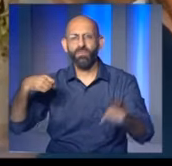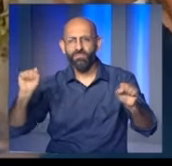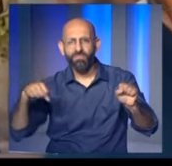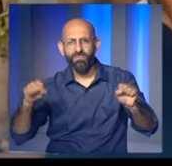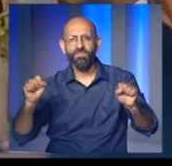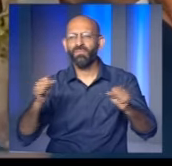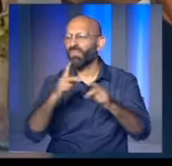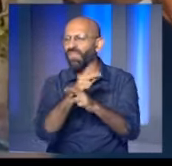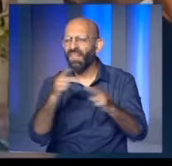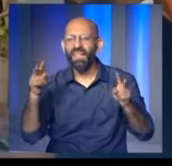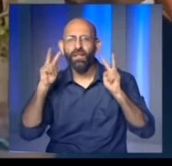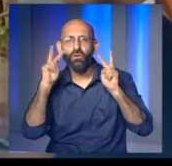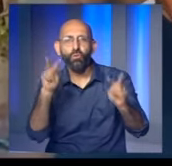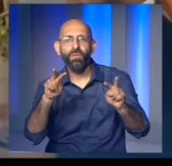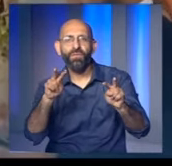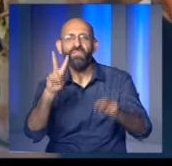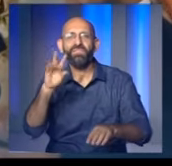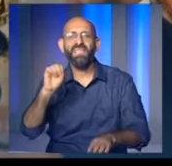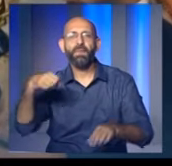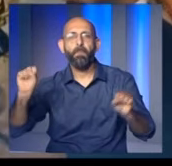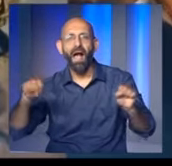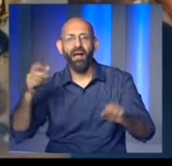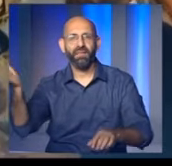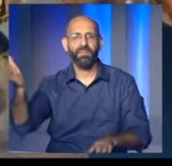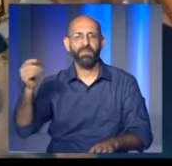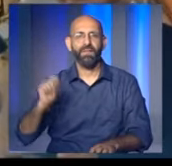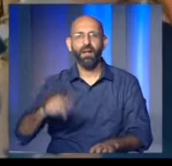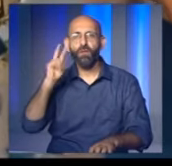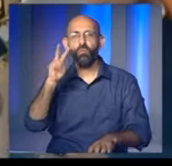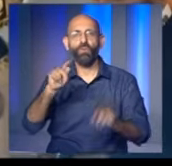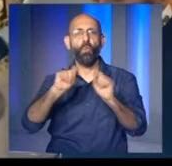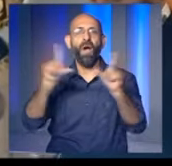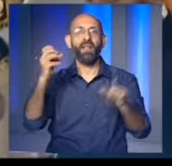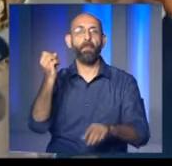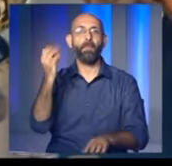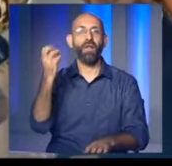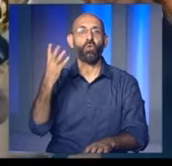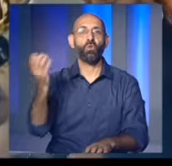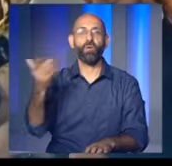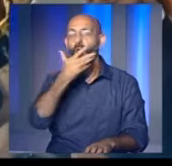بيروت وجو كتير إنسان وطني بحب بلده بيآمن ببلده،